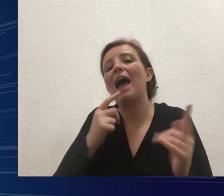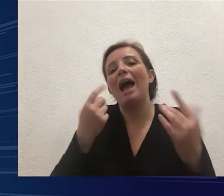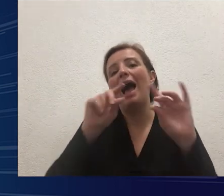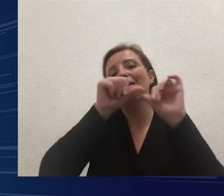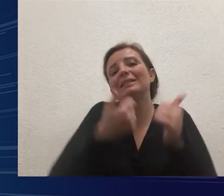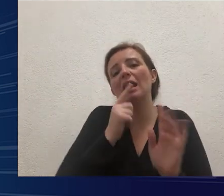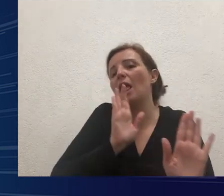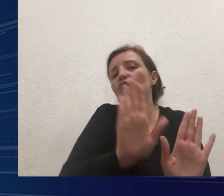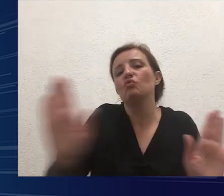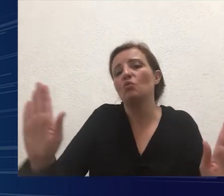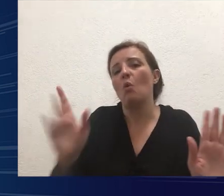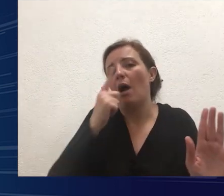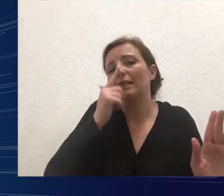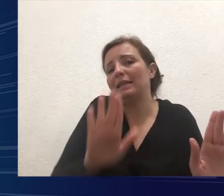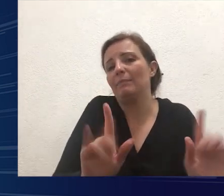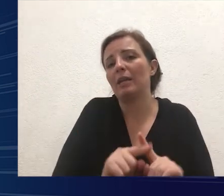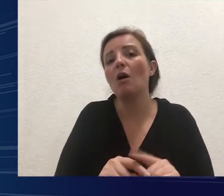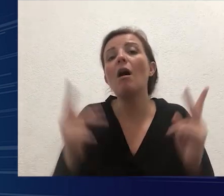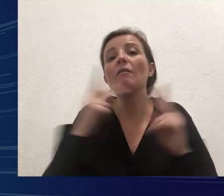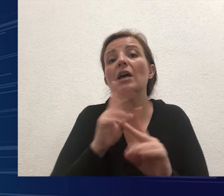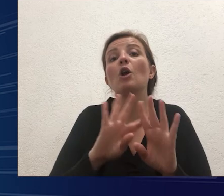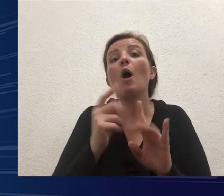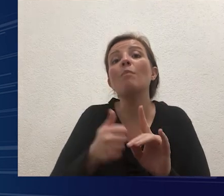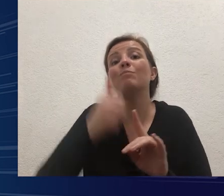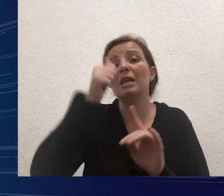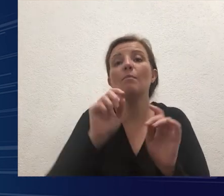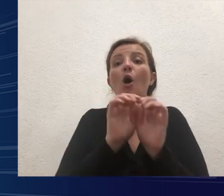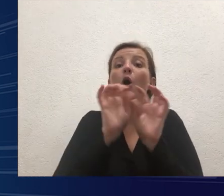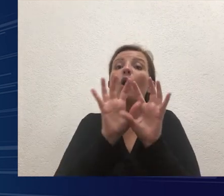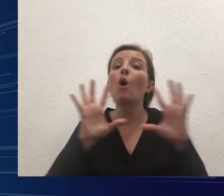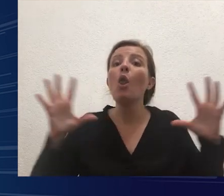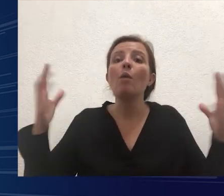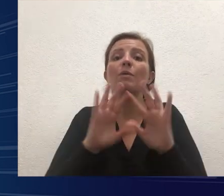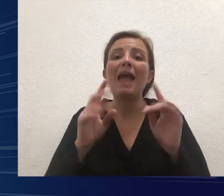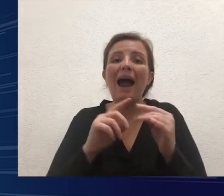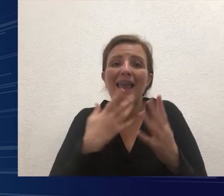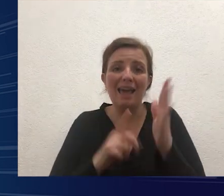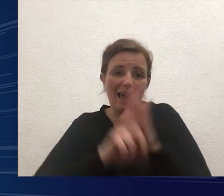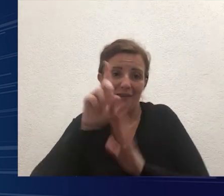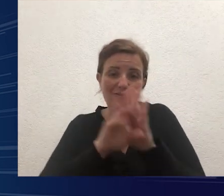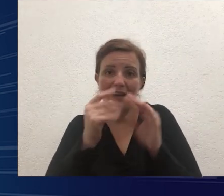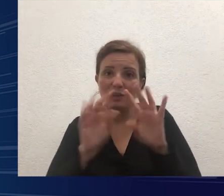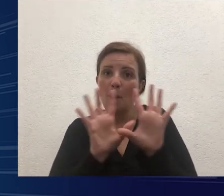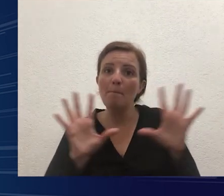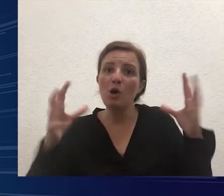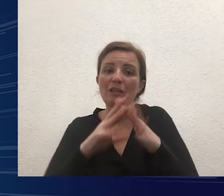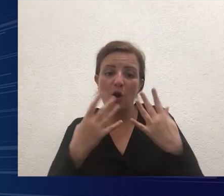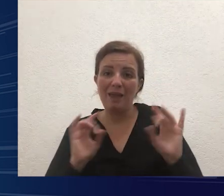delle caratteristiche sue proprie probabilmente il primo fatto globale della mondializzazione